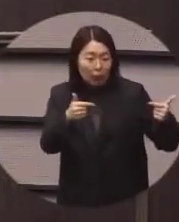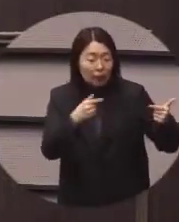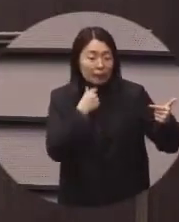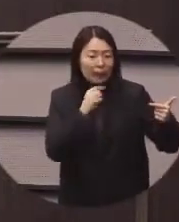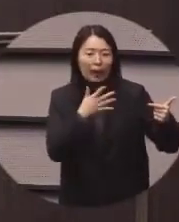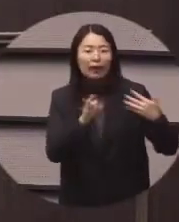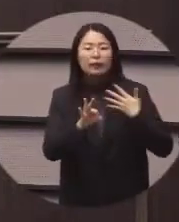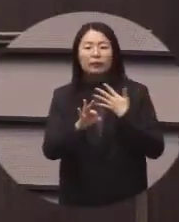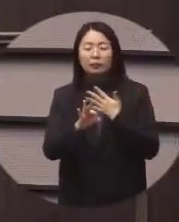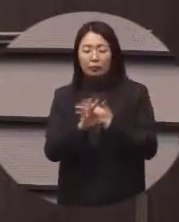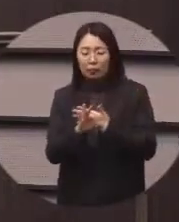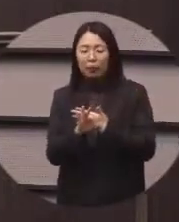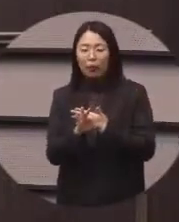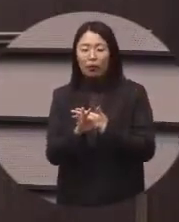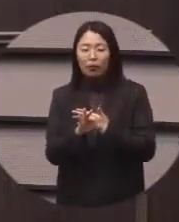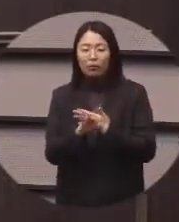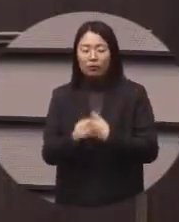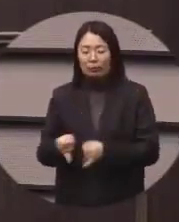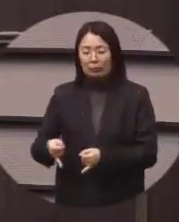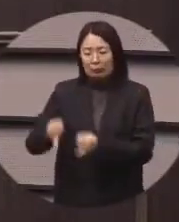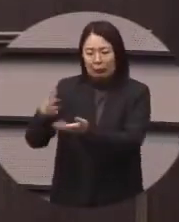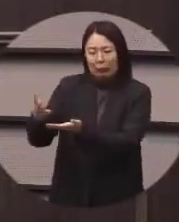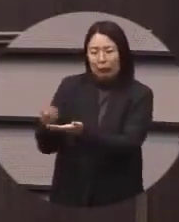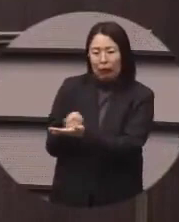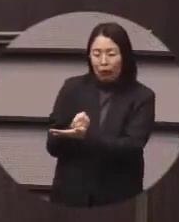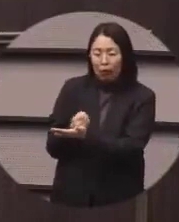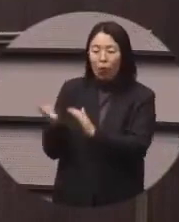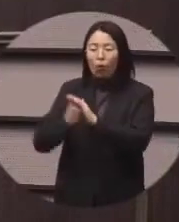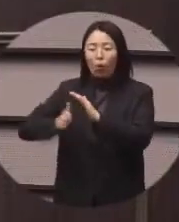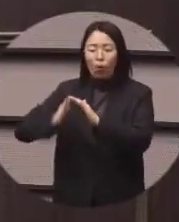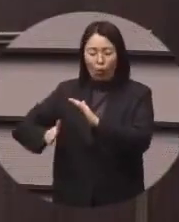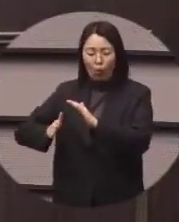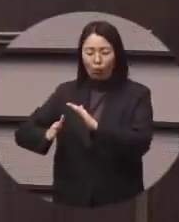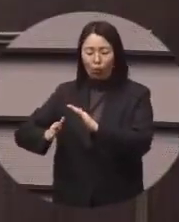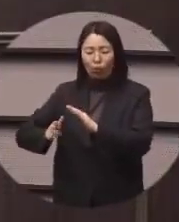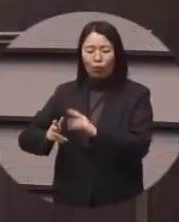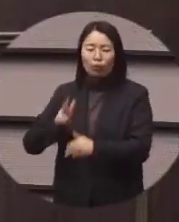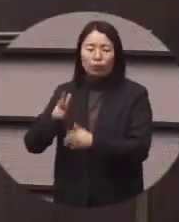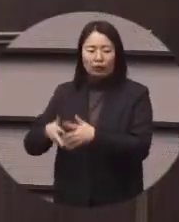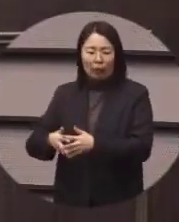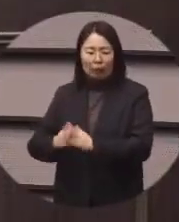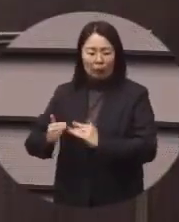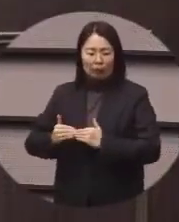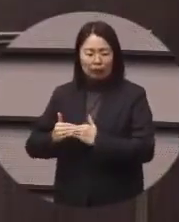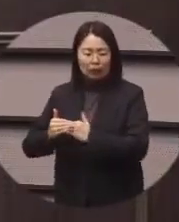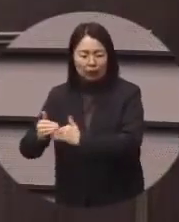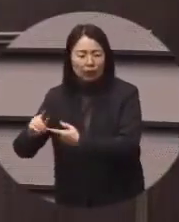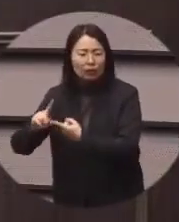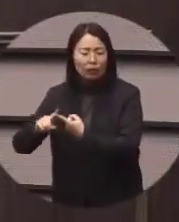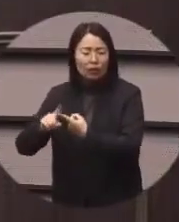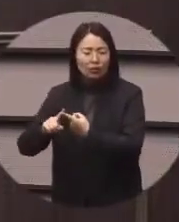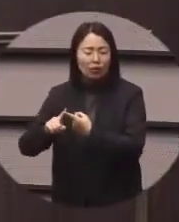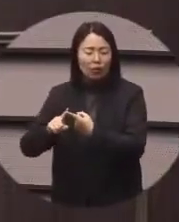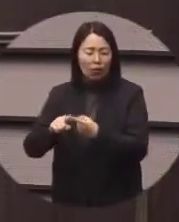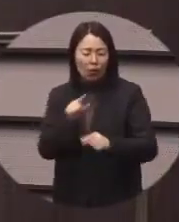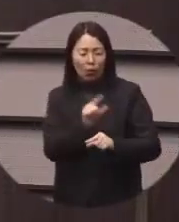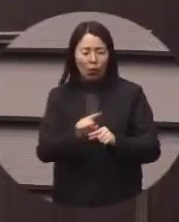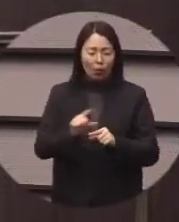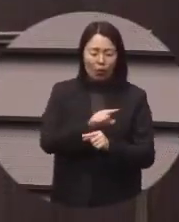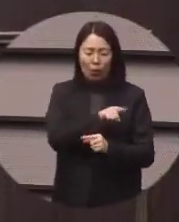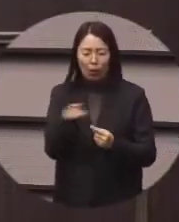아니면 기체를 내서라도 공공건축물을 건립할 것인지에 대한 고민의 고민을 거듭해야 할